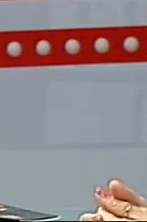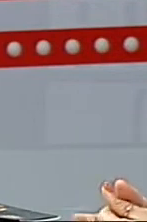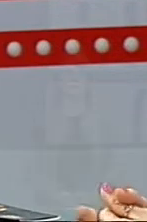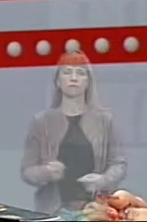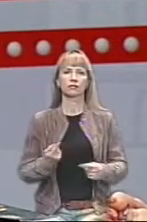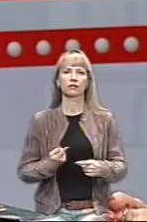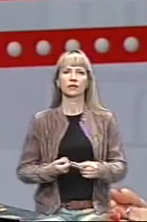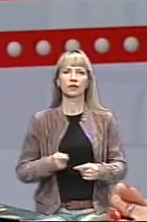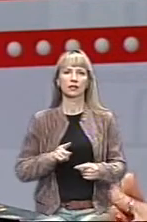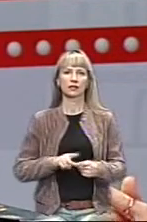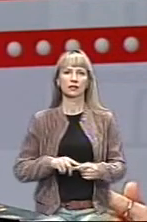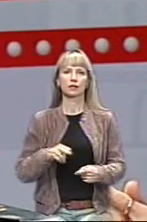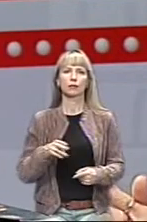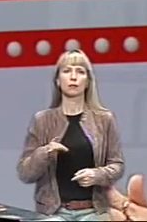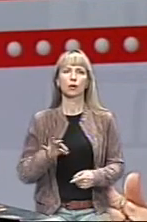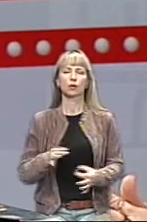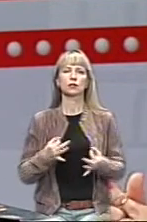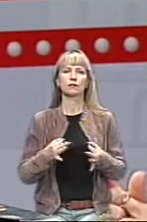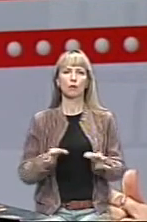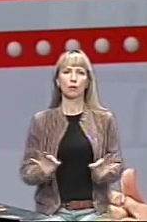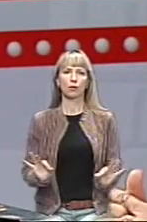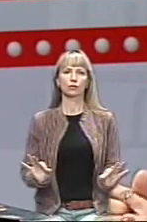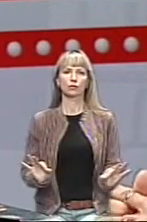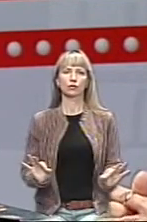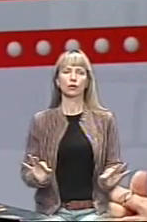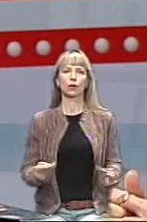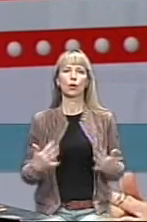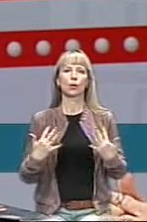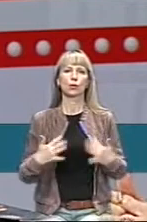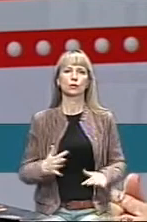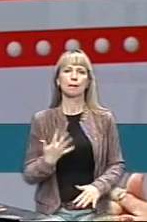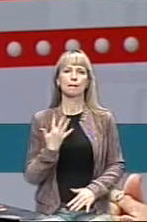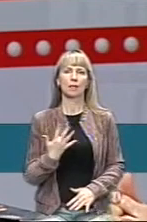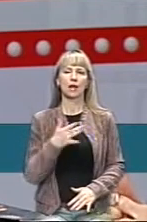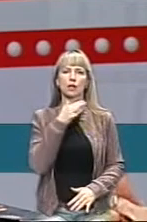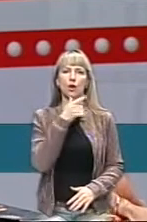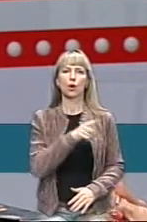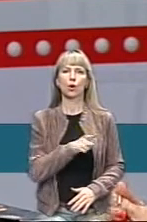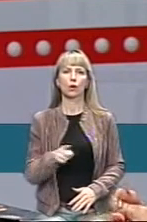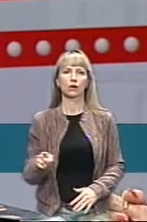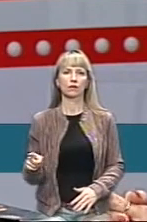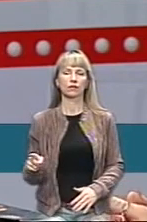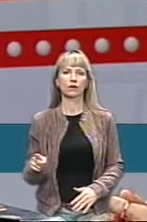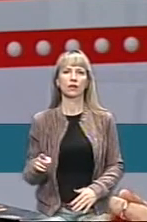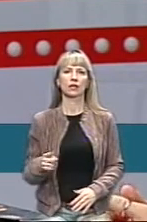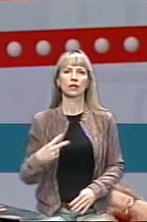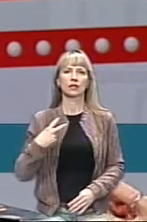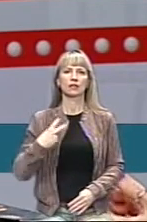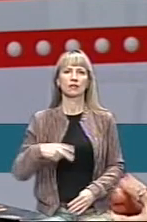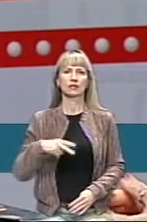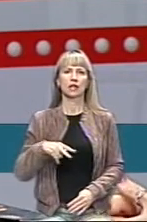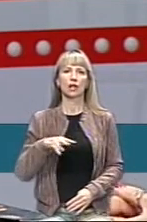це про свободу. Вже 5 років поспіль,